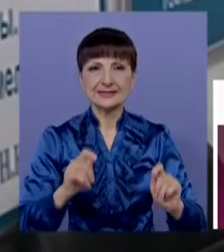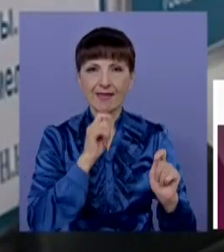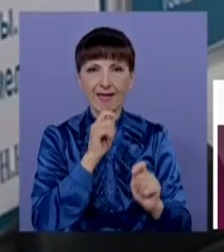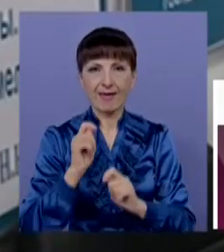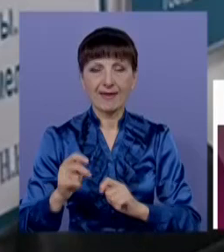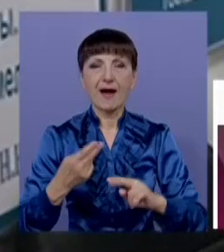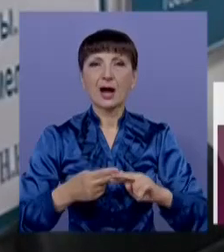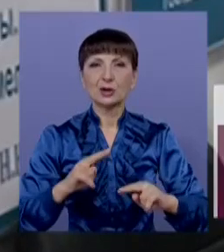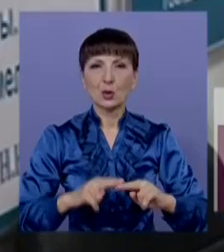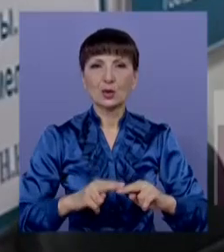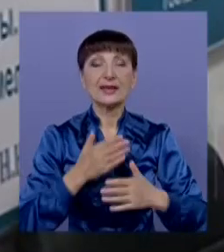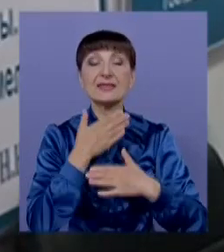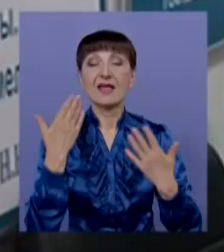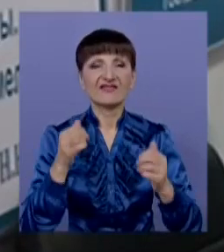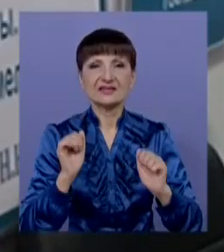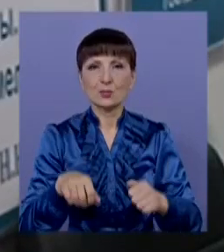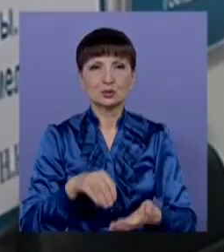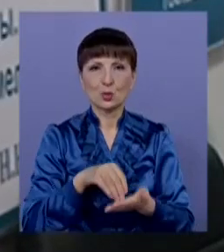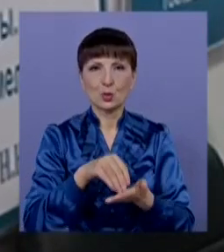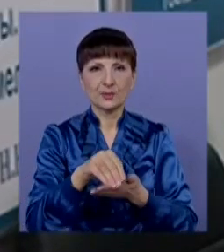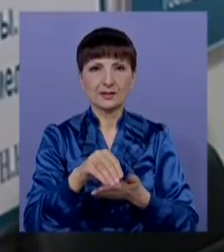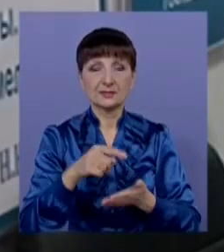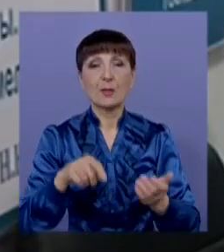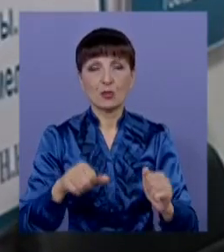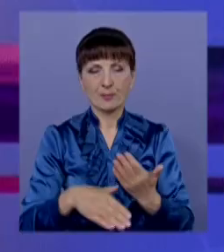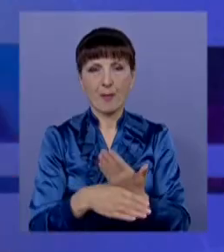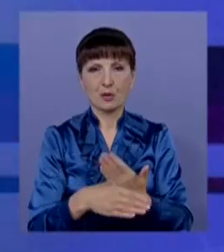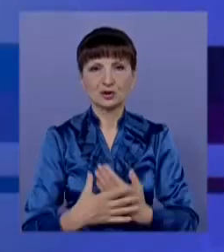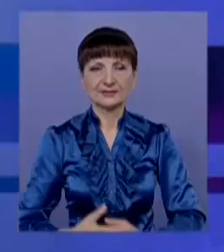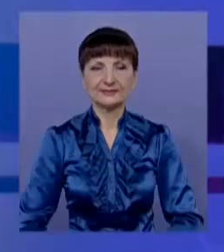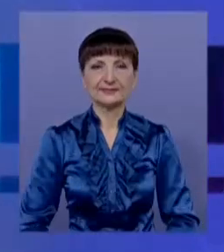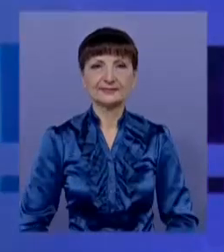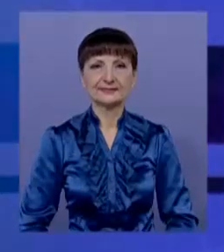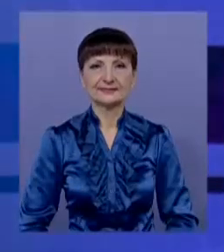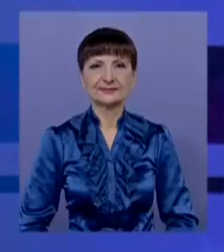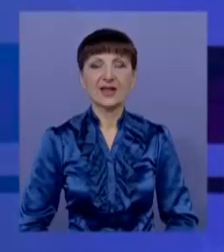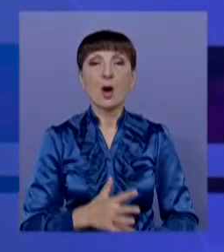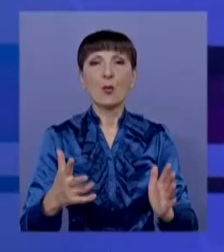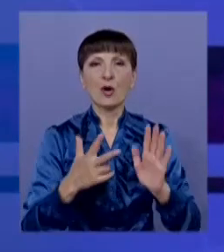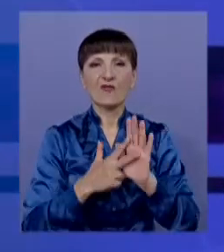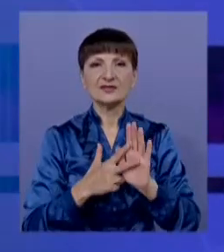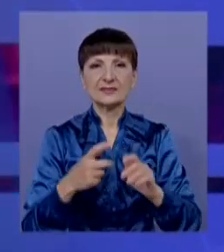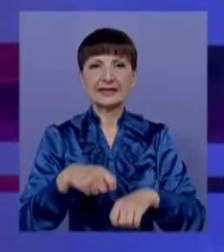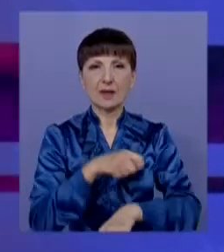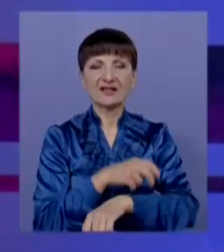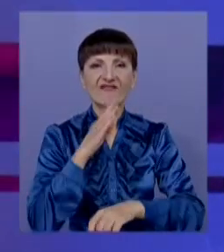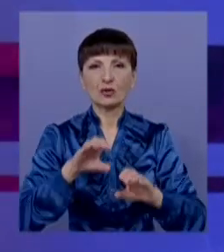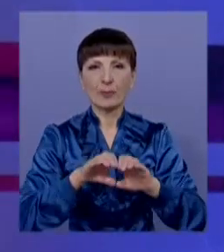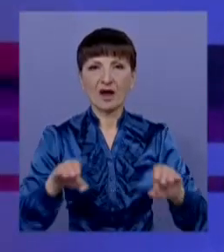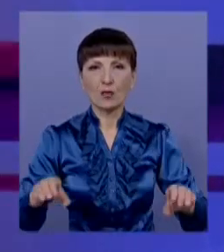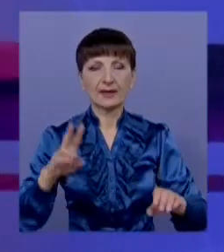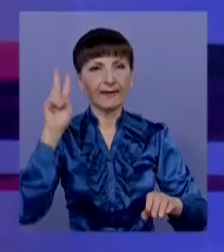которых нет возможности, и помочь им. Более 8 километров водопровода